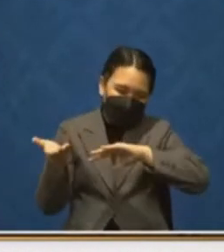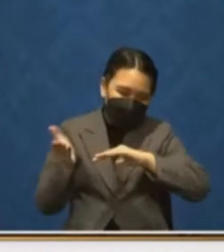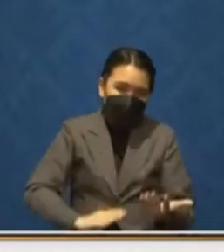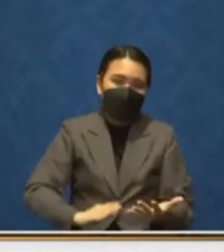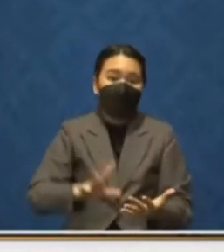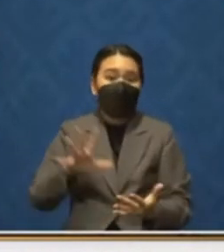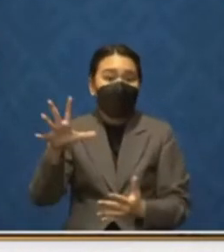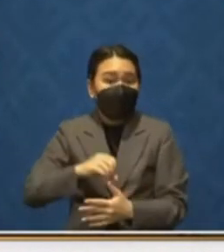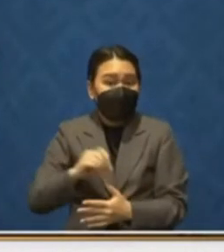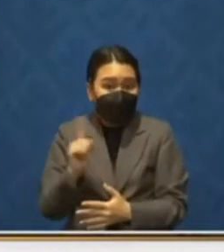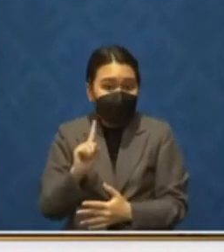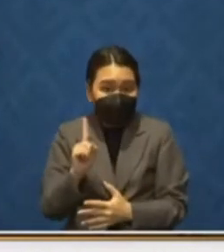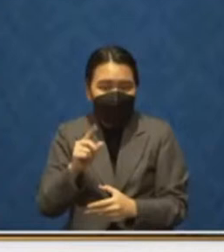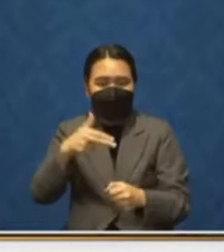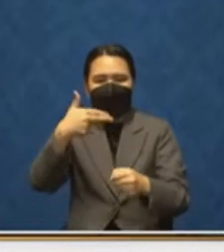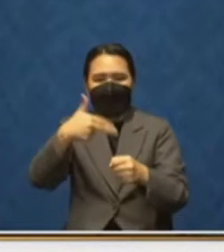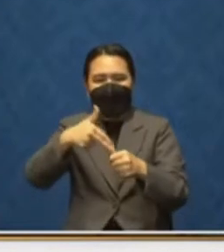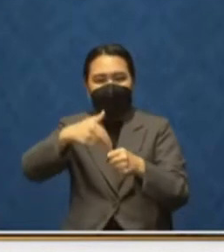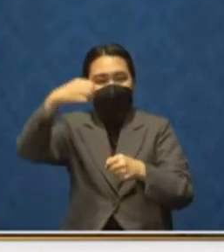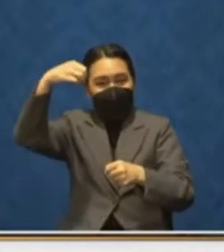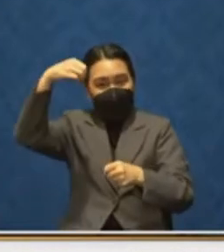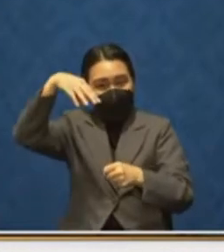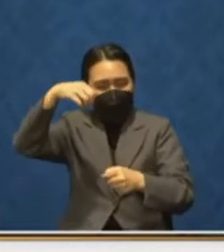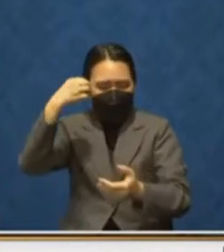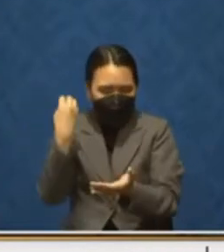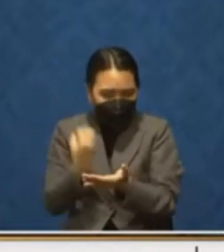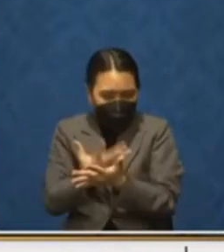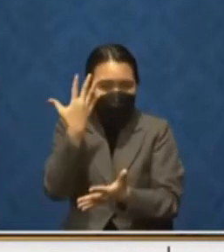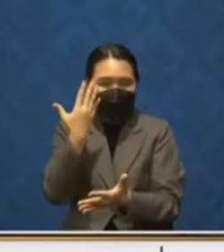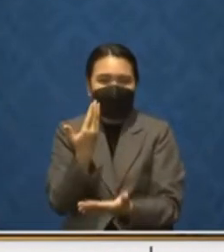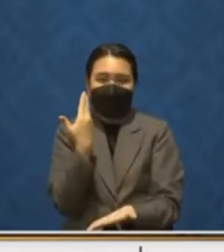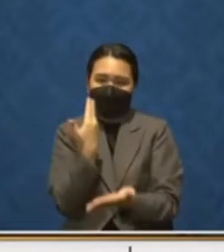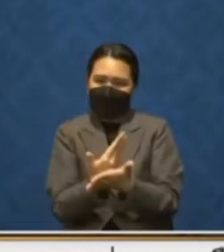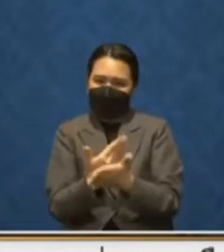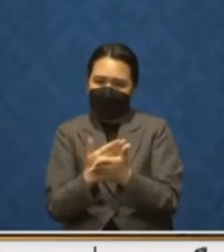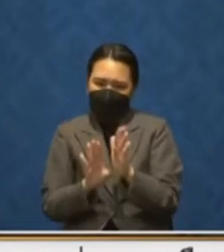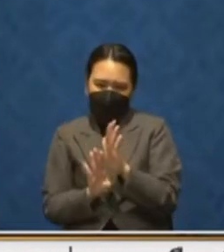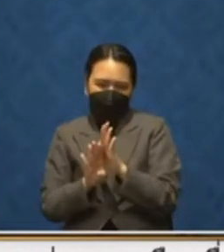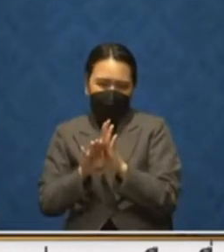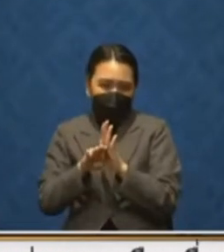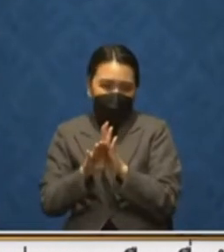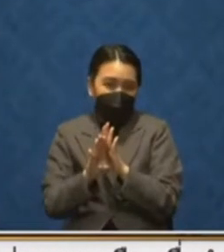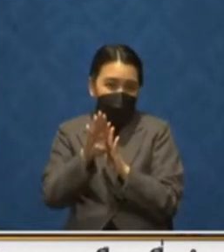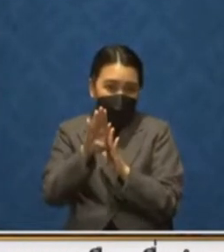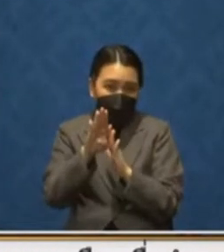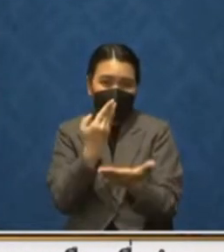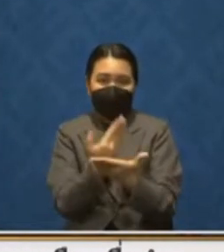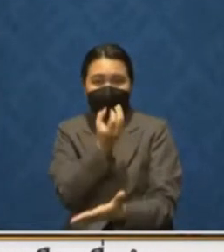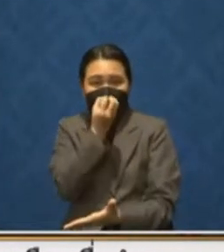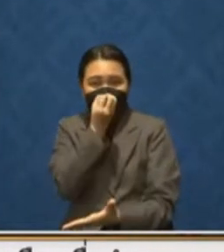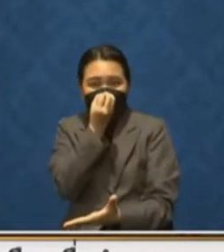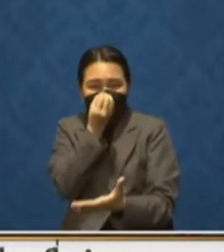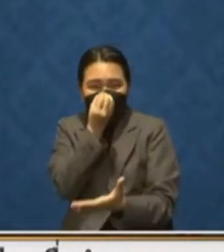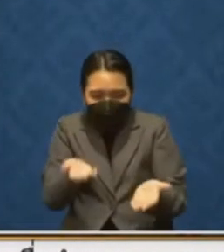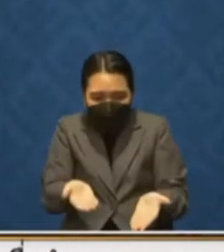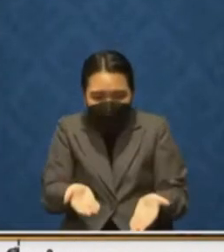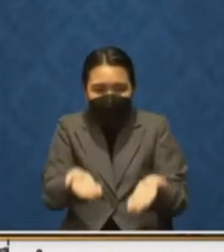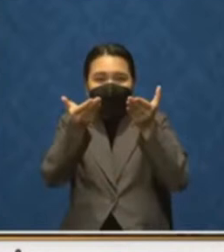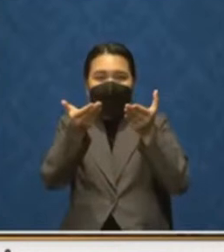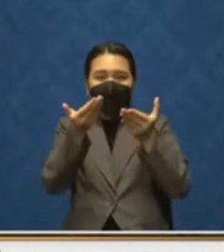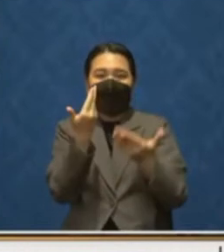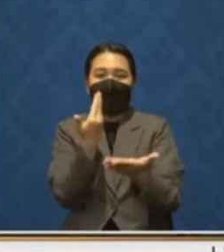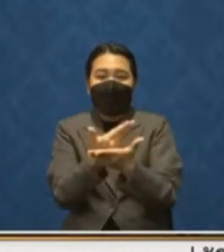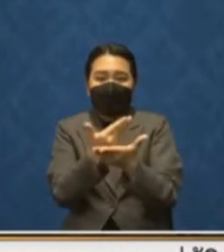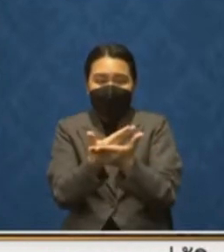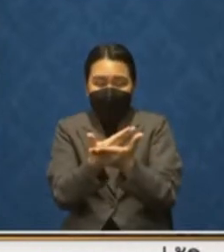นี่แหละครับฆ่าเชื้อเพลิงแทนเกิดเงินเฟ้อดอกเบี้ยปรับสูงขึ้นเงินไหลออกนี่